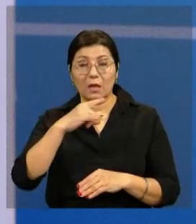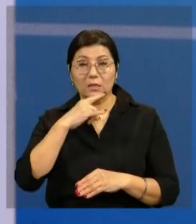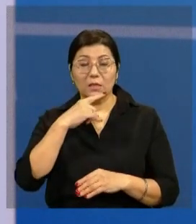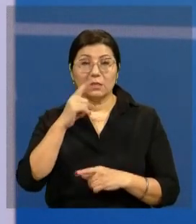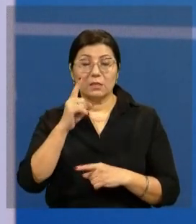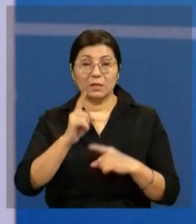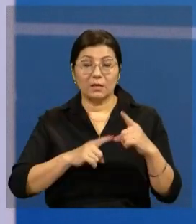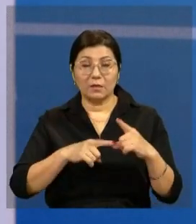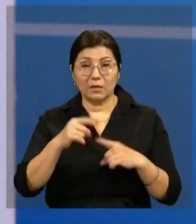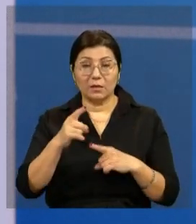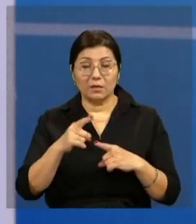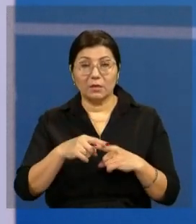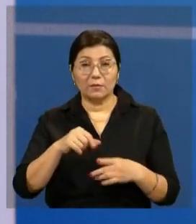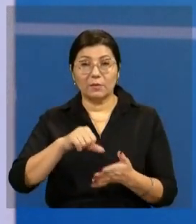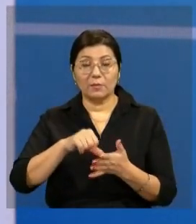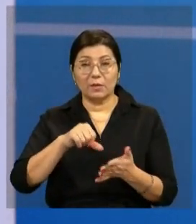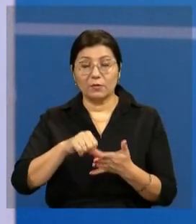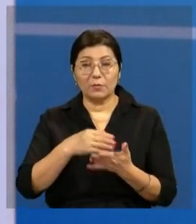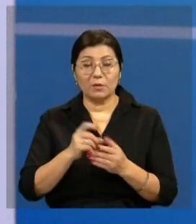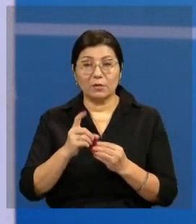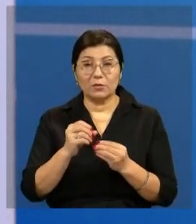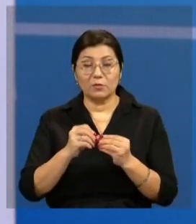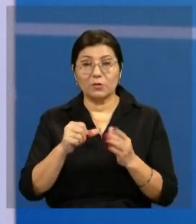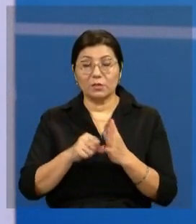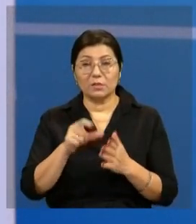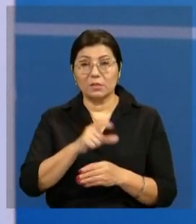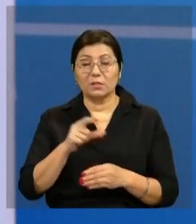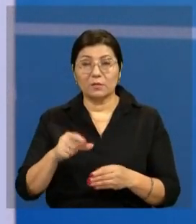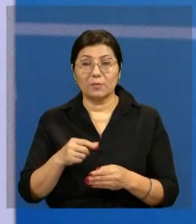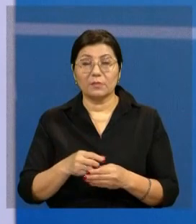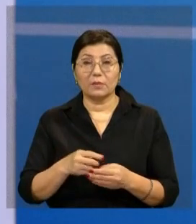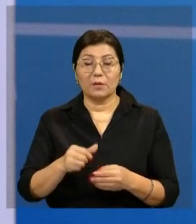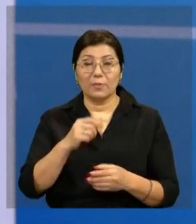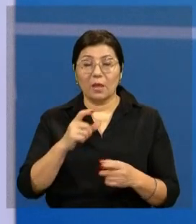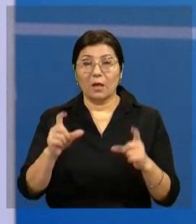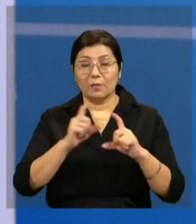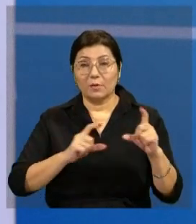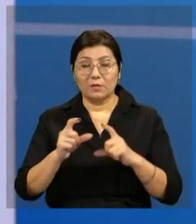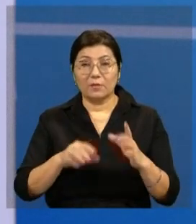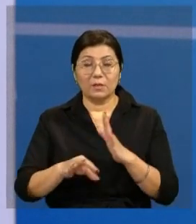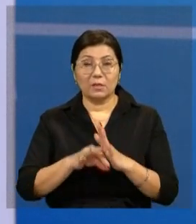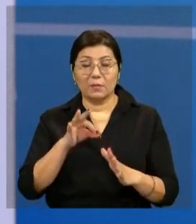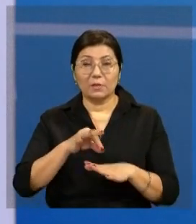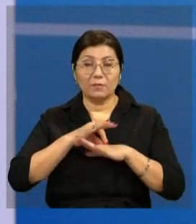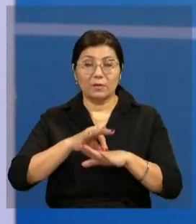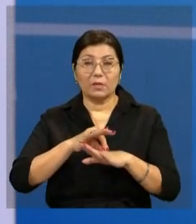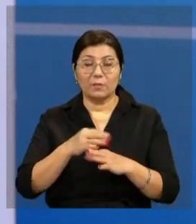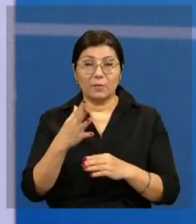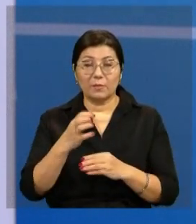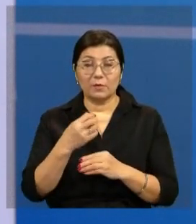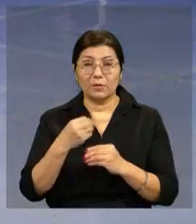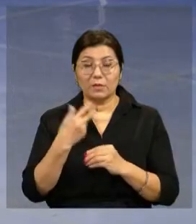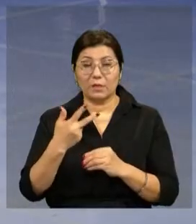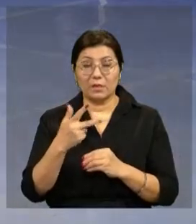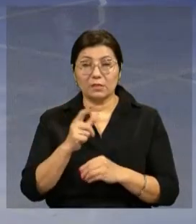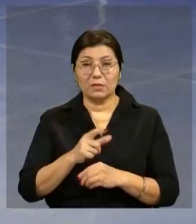избавления от языкового барьера, приняли участие 116 человек. Тесты по определению уровня владения государственным языком провели среди 513